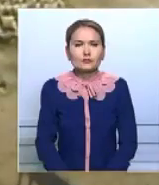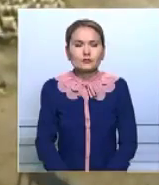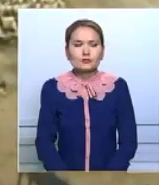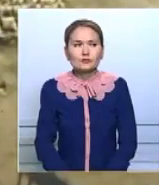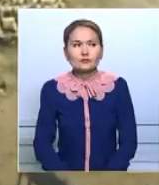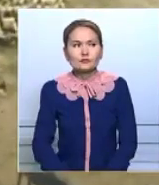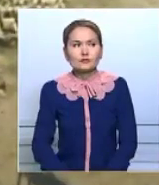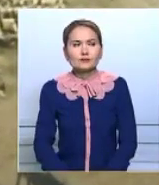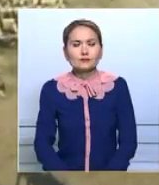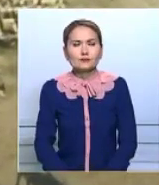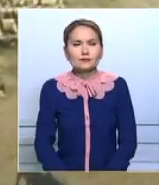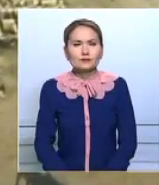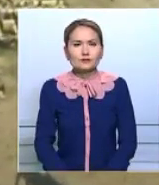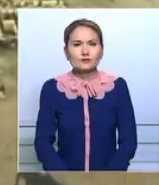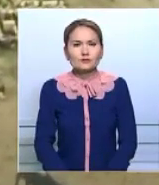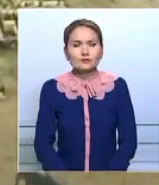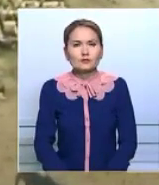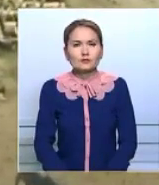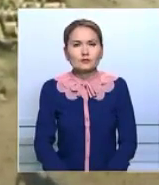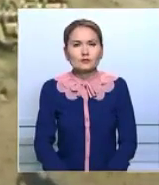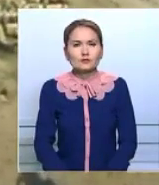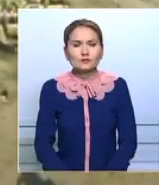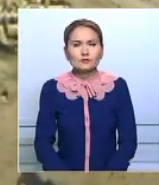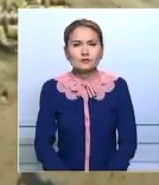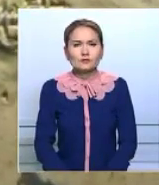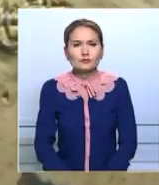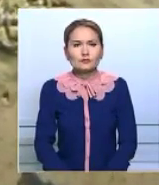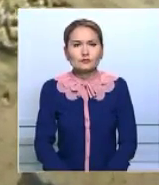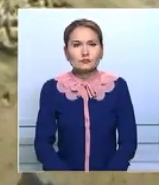Жұлдыз Атагелдиева, Жадра Джазина, 24 кезі.